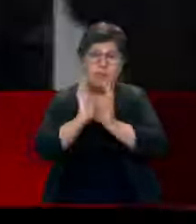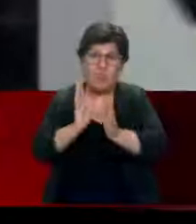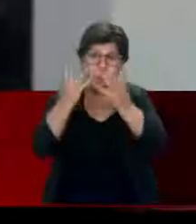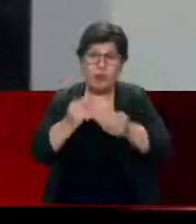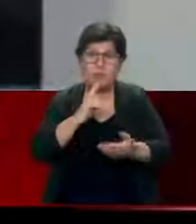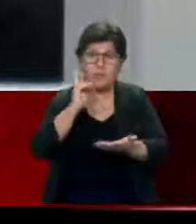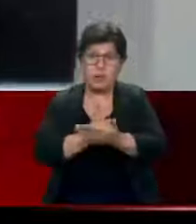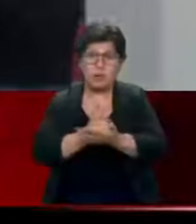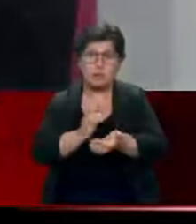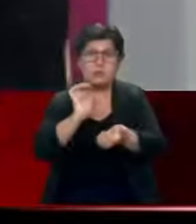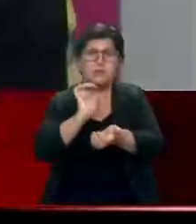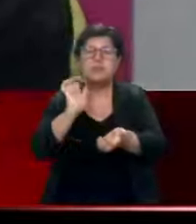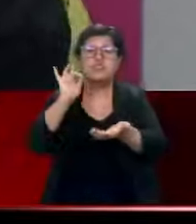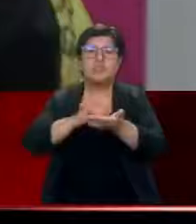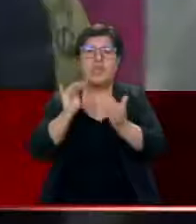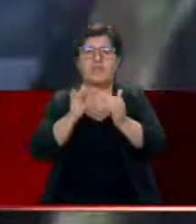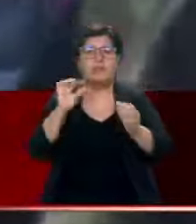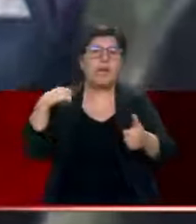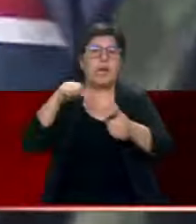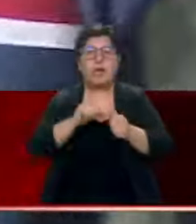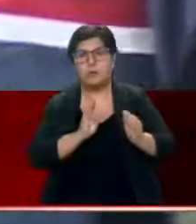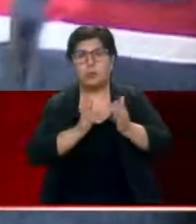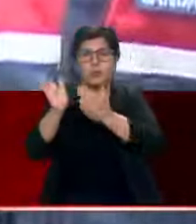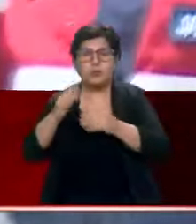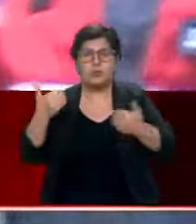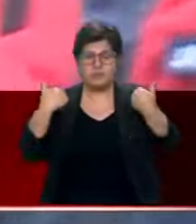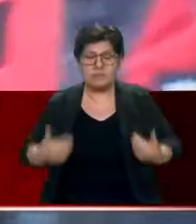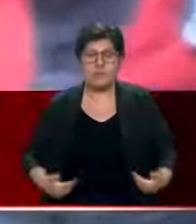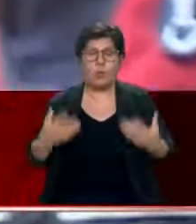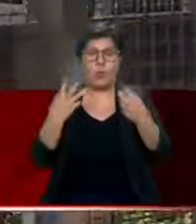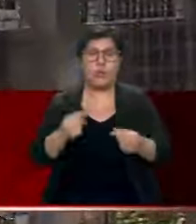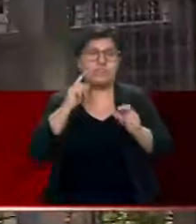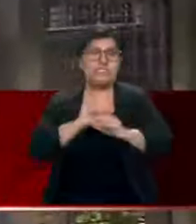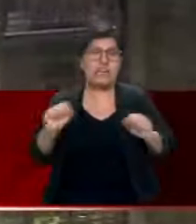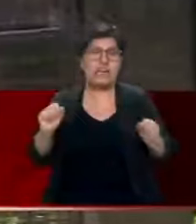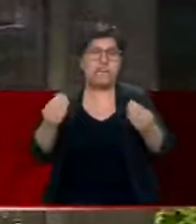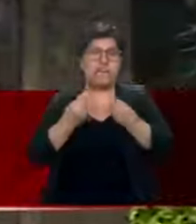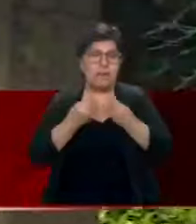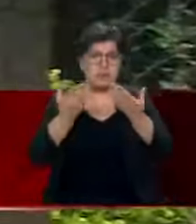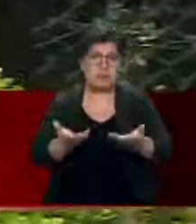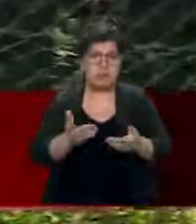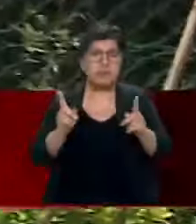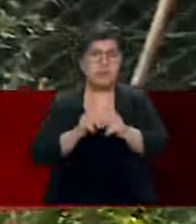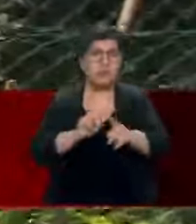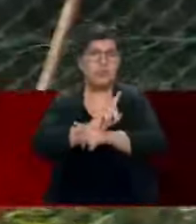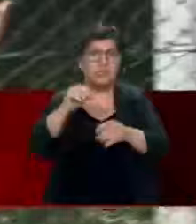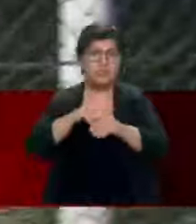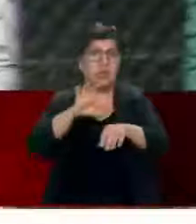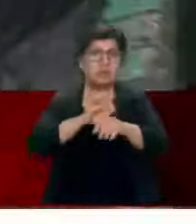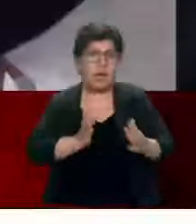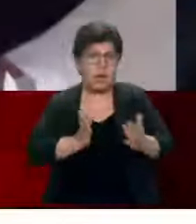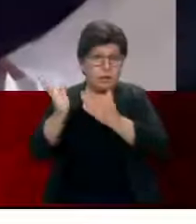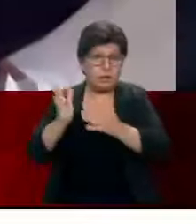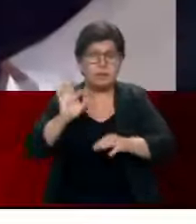Dilan Polat cezaevine döndü. İddiaya göre kendisine fiziksel olarak zarar verdi. Dilan Polat kısa süreliğine hastaneye